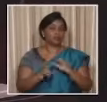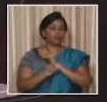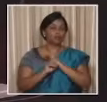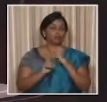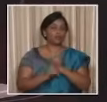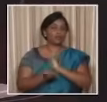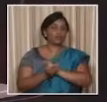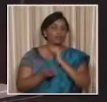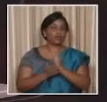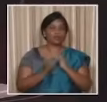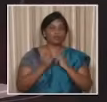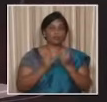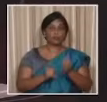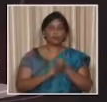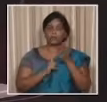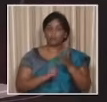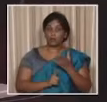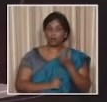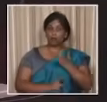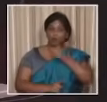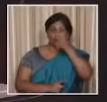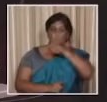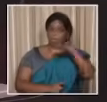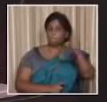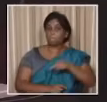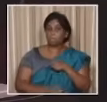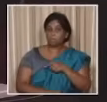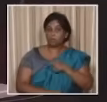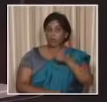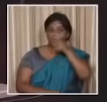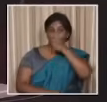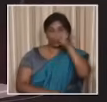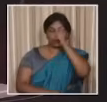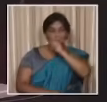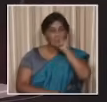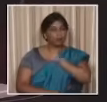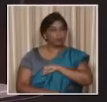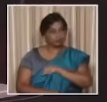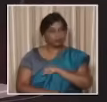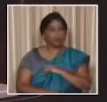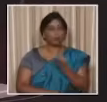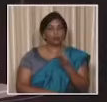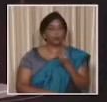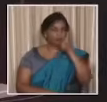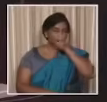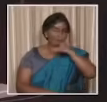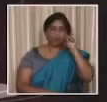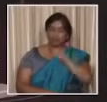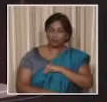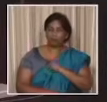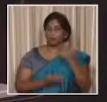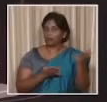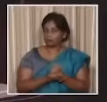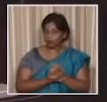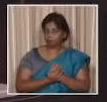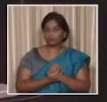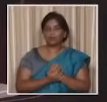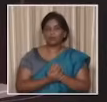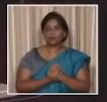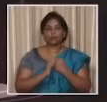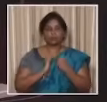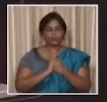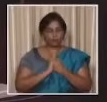සංස්කෘතික අරමුදලේ සජිත් ප්‍රේමදාස මුදල් ලවභාවිතා කරා මුදල් හොරකම් කරා සල්ලි හොරකම් කරා ගසා කෑවා